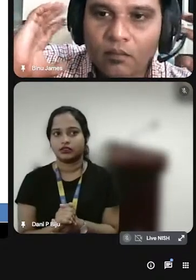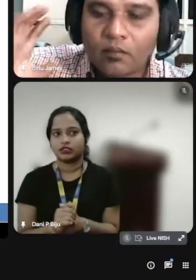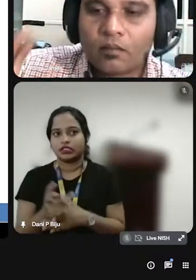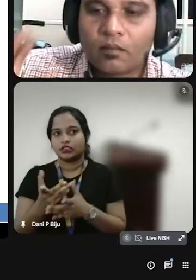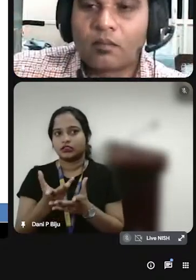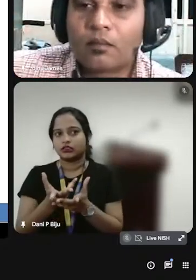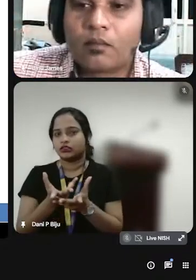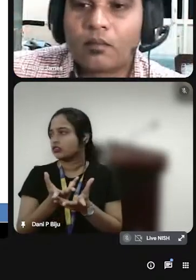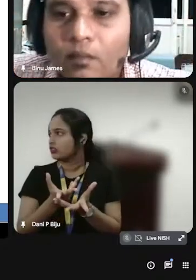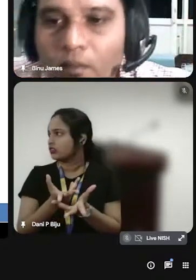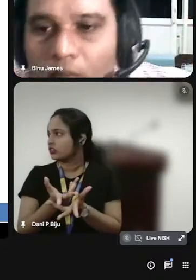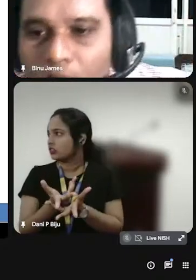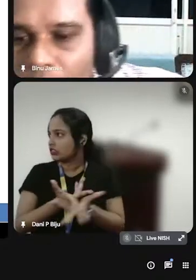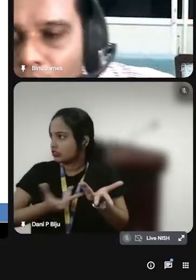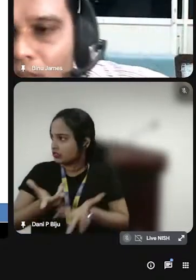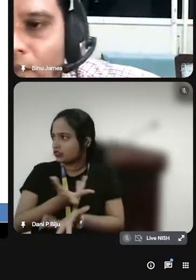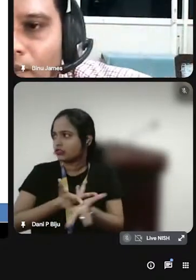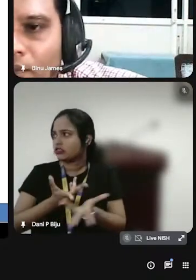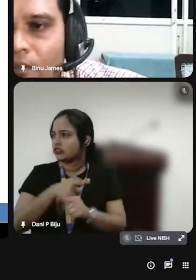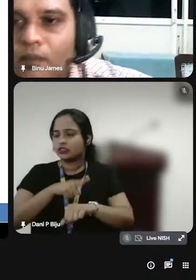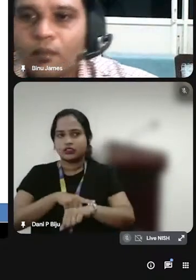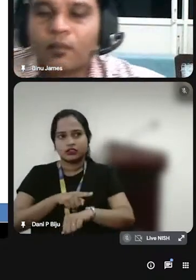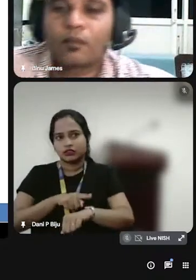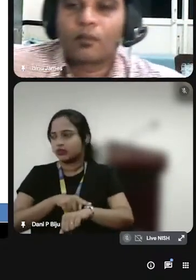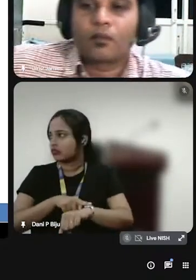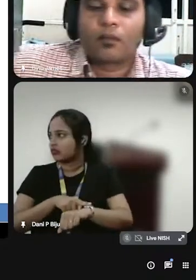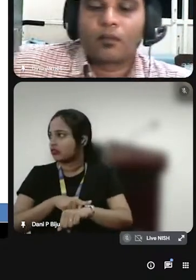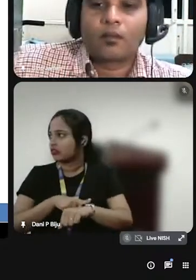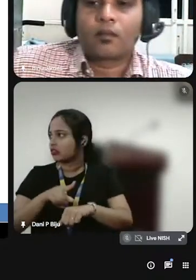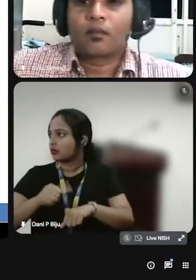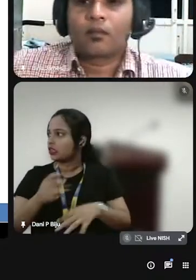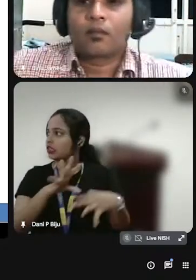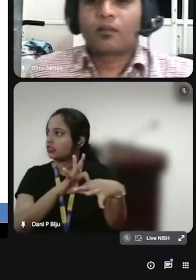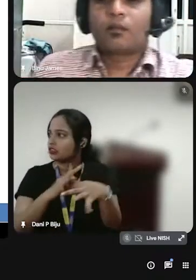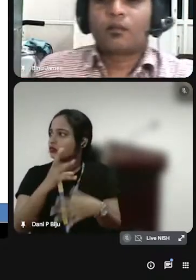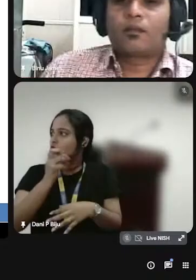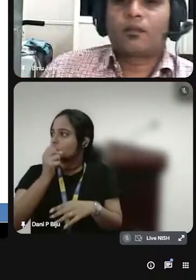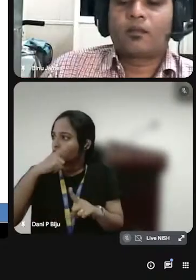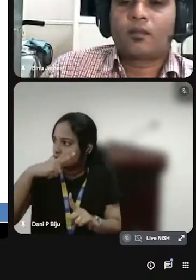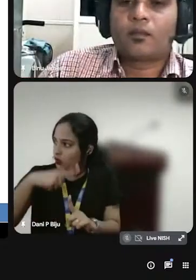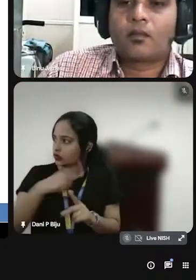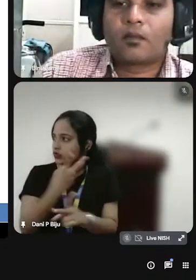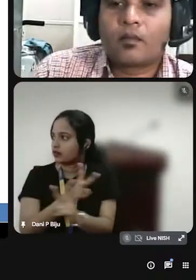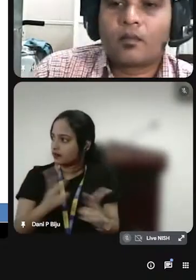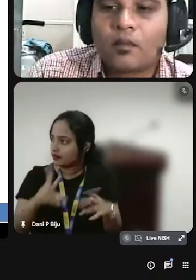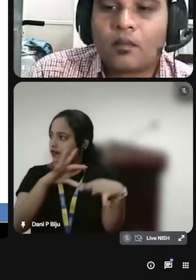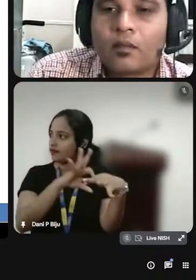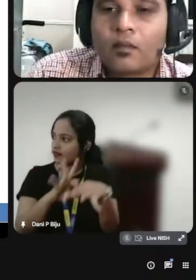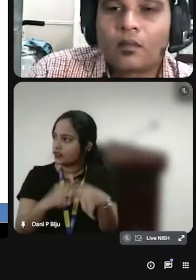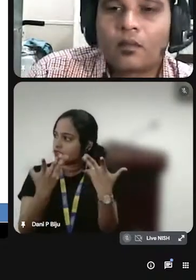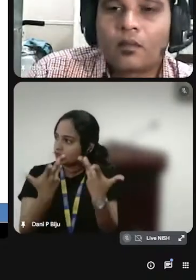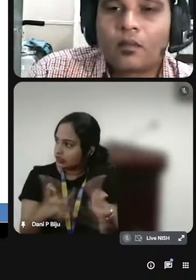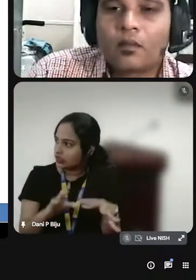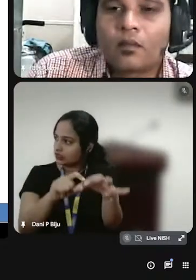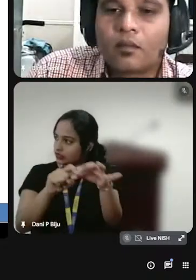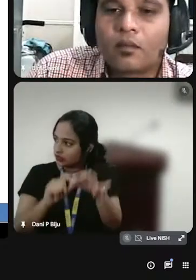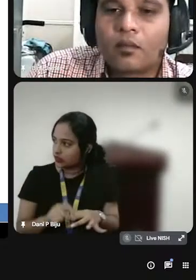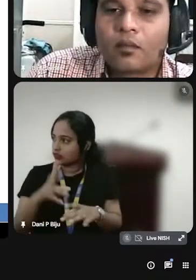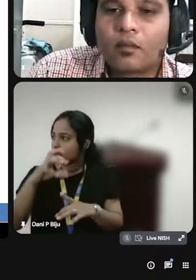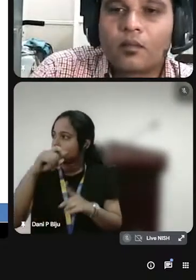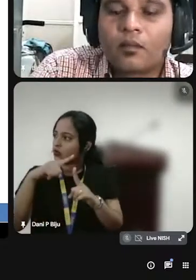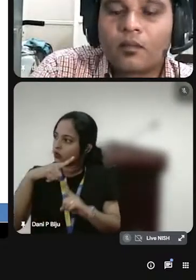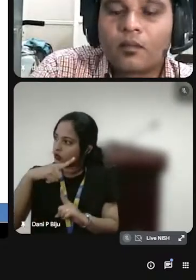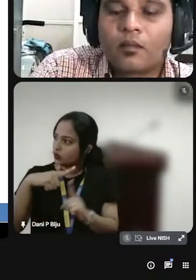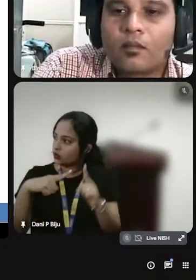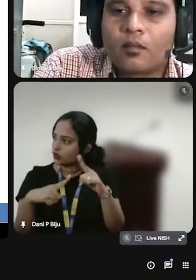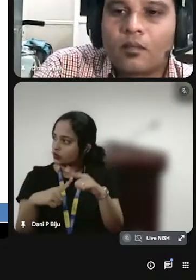ഡിസ്കഷന്റെ സമയം നിങ്ങൾക്ക് മറ്റെന്തെങ്കിലും വിഭാഗത്തിൽ നിന്ന് ചോദ്യങ്ങൾ ഉണ്ടെന്നുണ്ടെങ്കിൽ ഒക്യുപേഷൻ തെറാപ്പി വിഭാഗത്തിൽ നിന്നും മുത്തലക്ഷ്മി മാഡം, അതുപോലെ സ്പീച്ച്